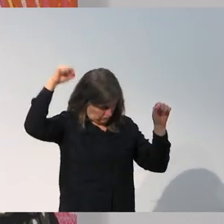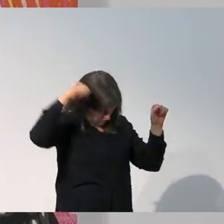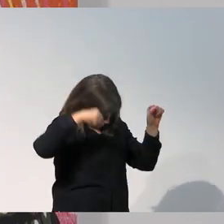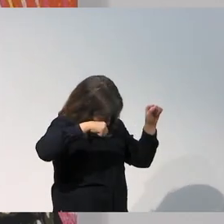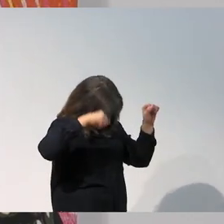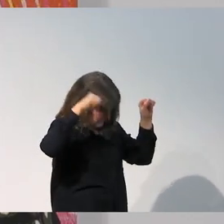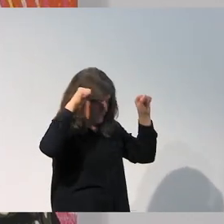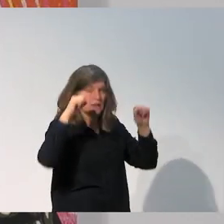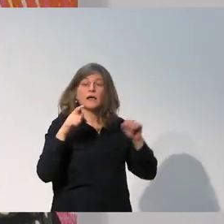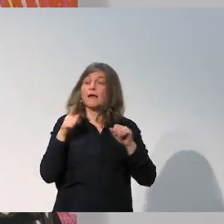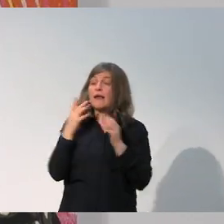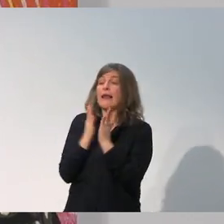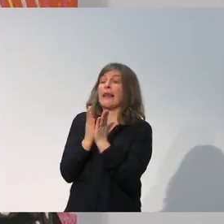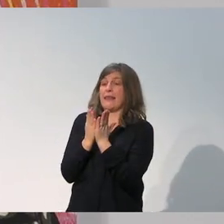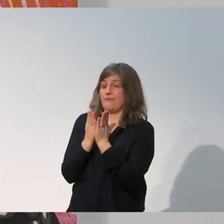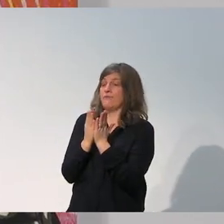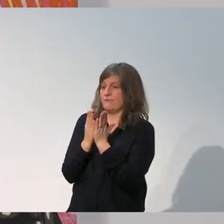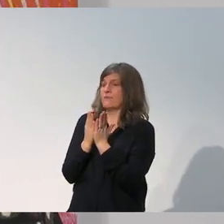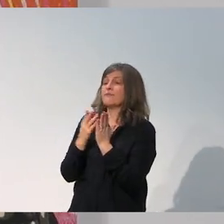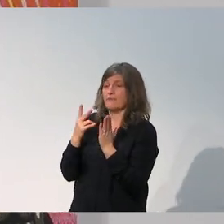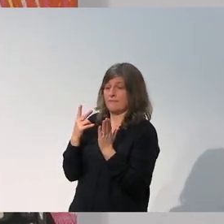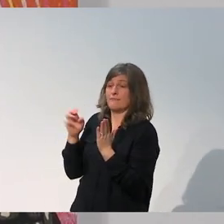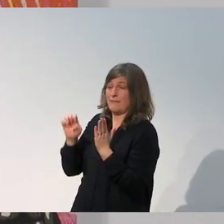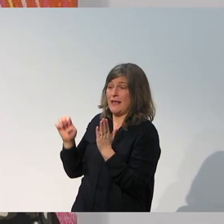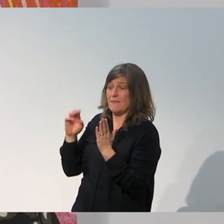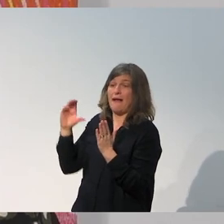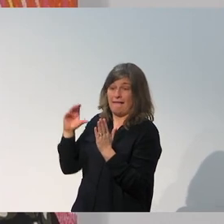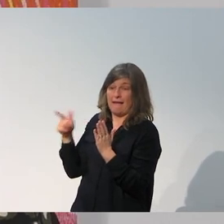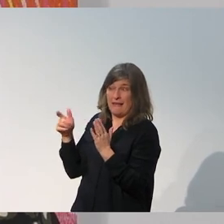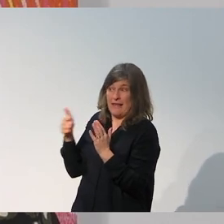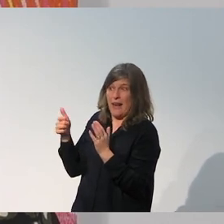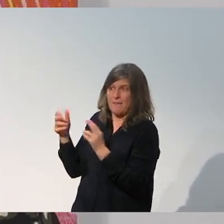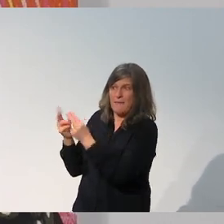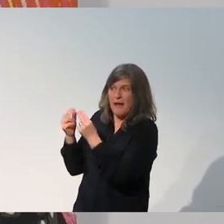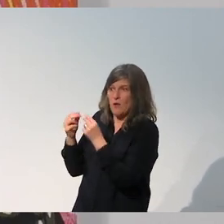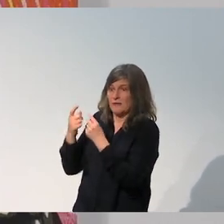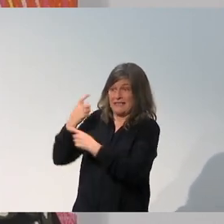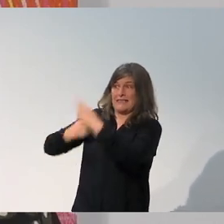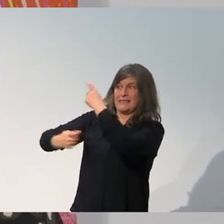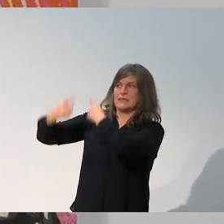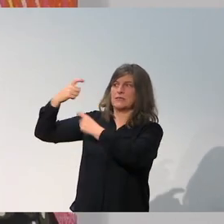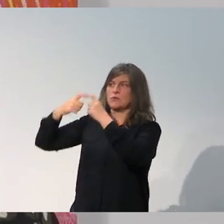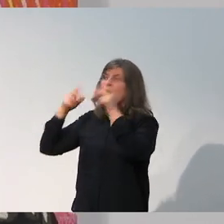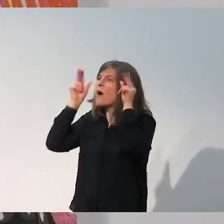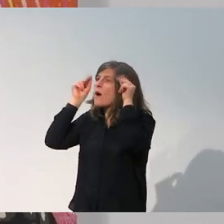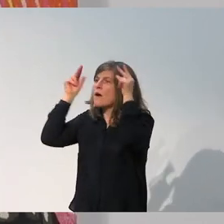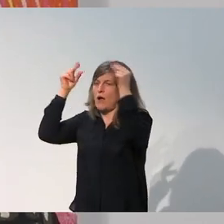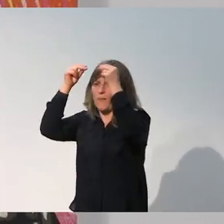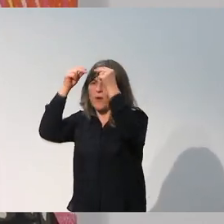livre d'Emma Carinini beaucoup d'empereurs comme ça, qui, en particulier, je crois, Aurélien,